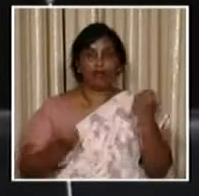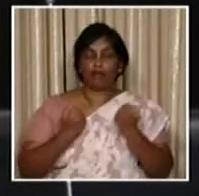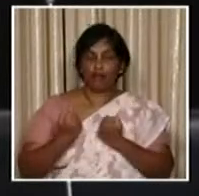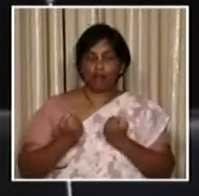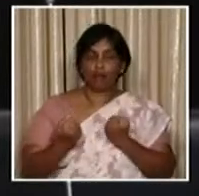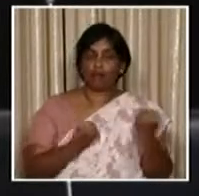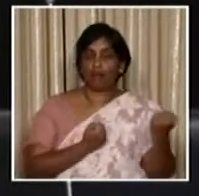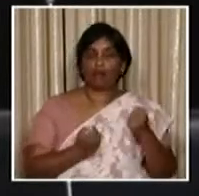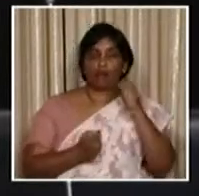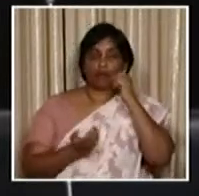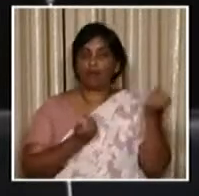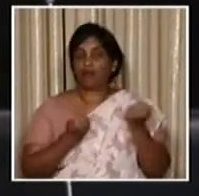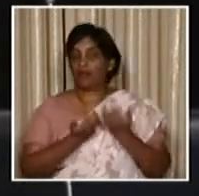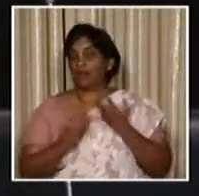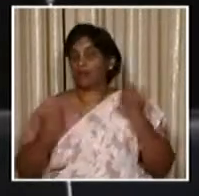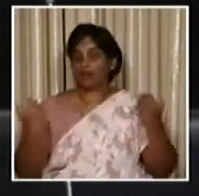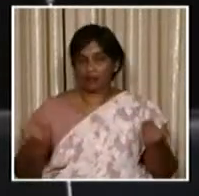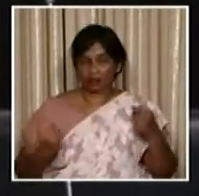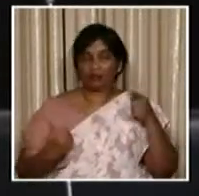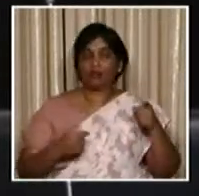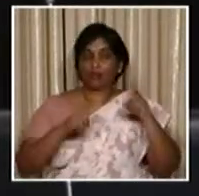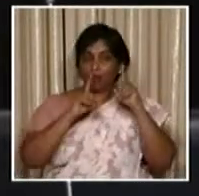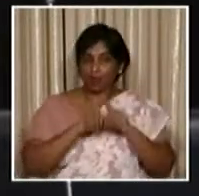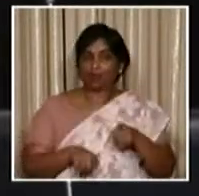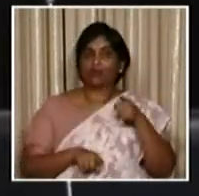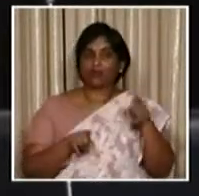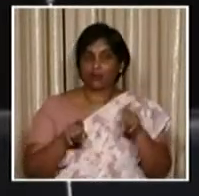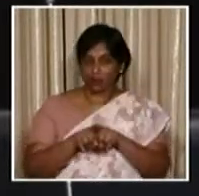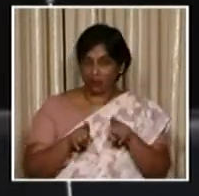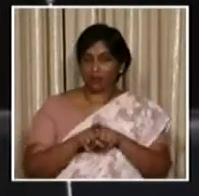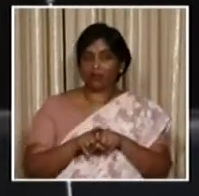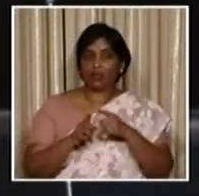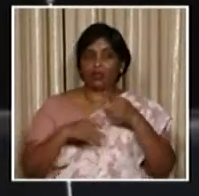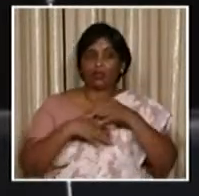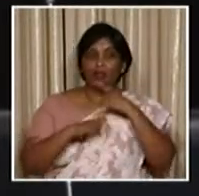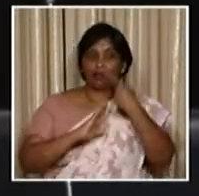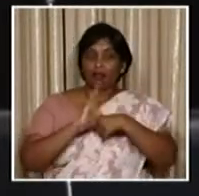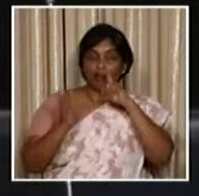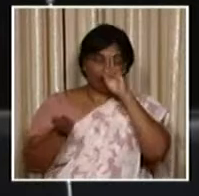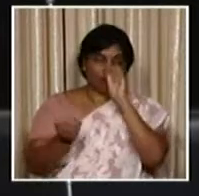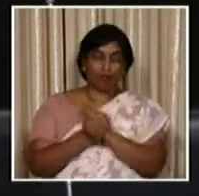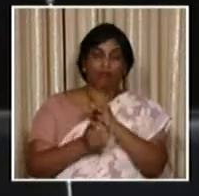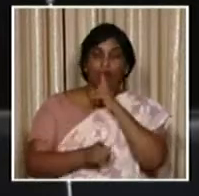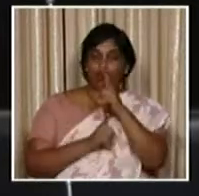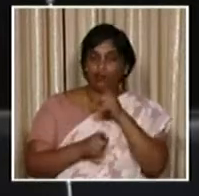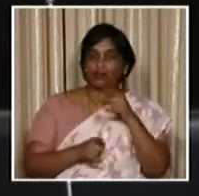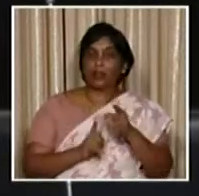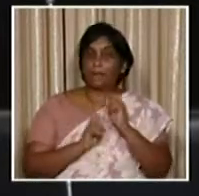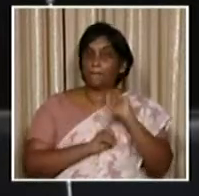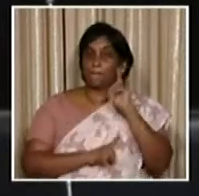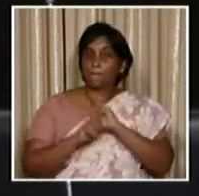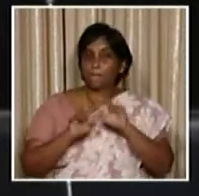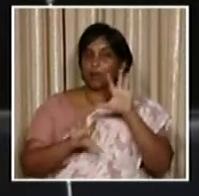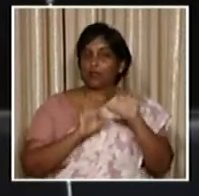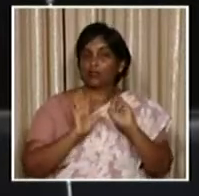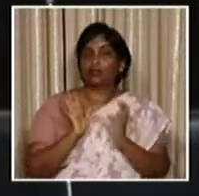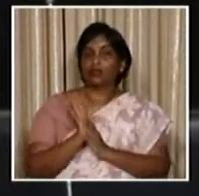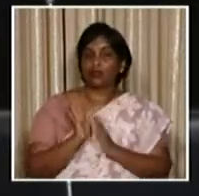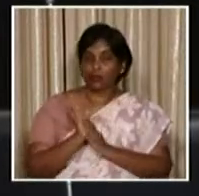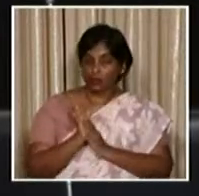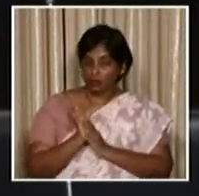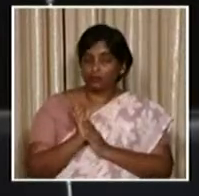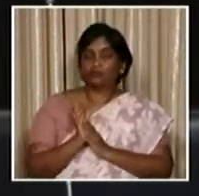වාහනයක මෙයාම ගෙනිච්ච එක වාහනයක එහෙම තමයි මෙයා මේ ජාතික ආරක්ෂාව ගැන කතා කරනවා පාර්ලිමේන්තු තේරීම් කාර්යක